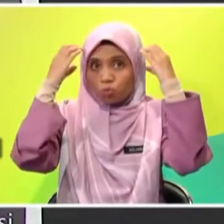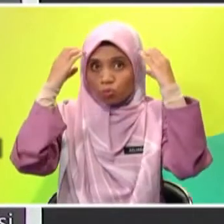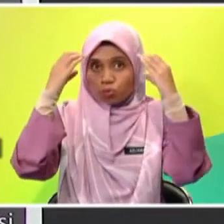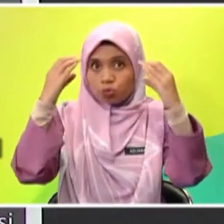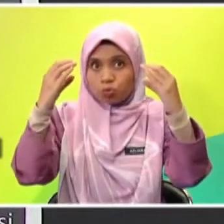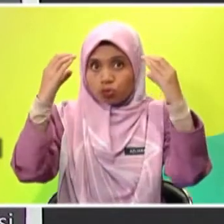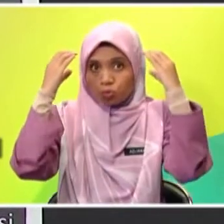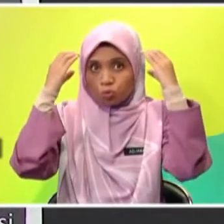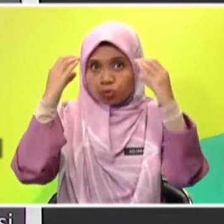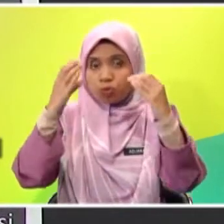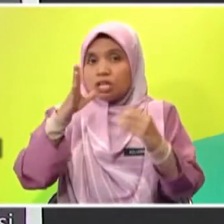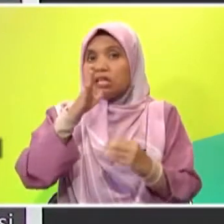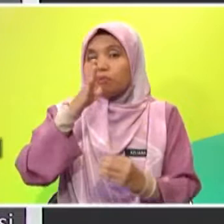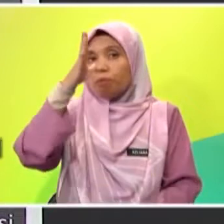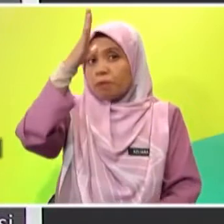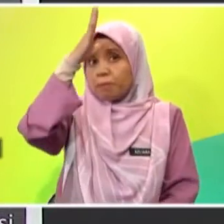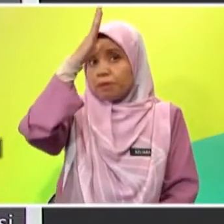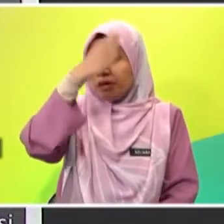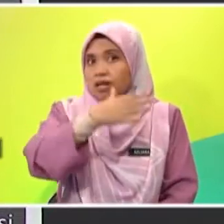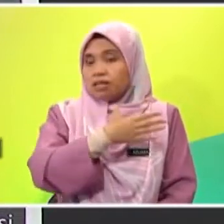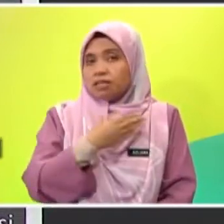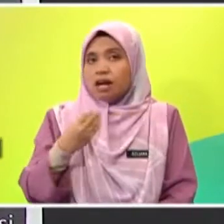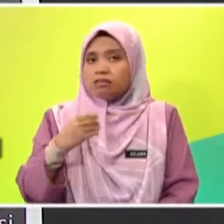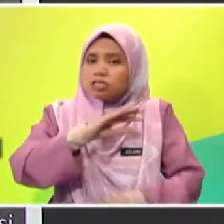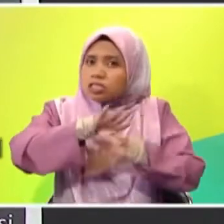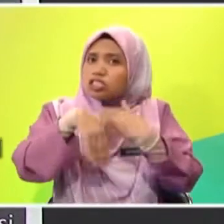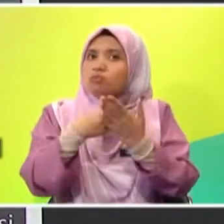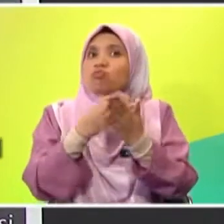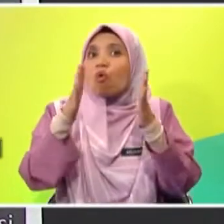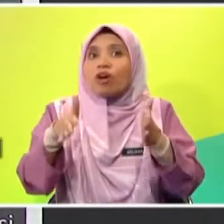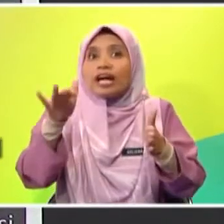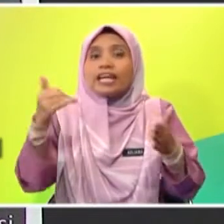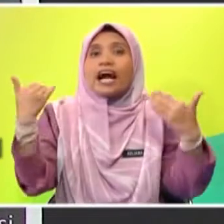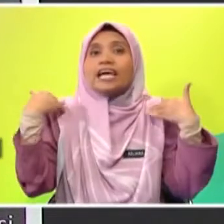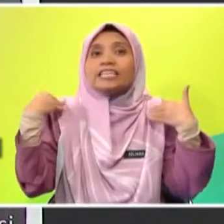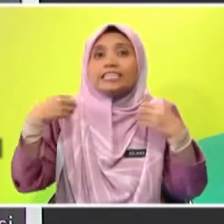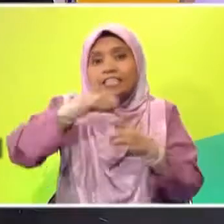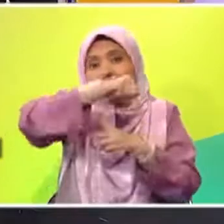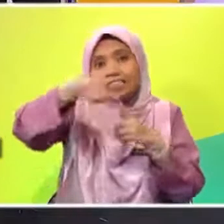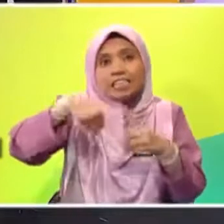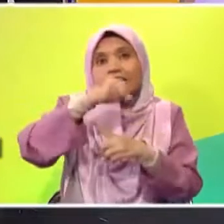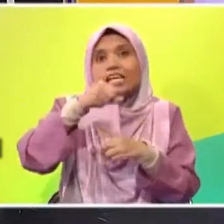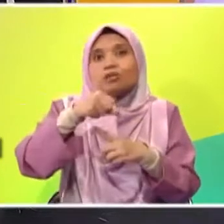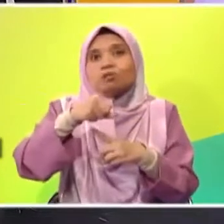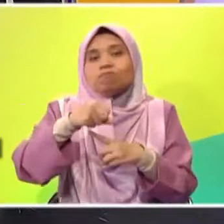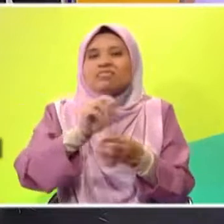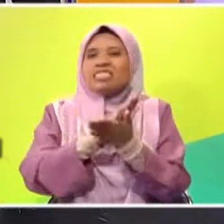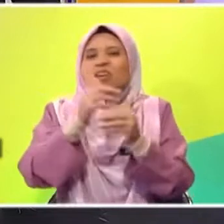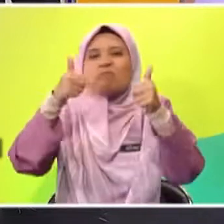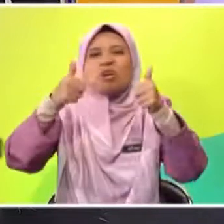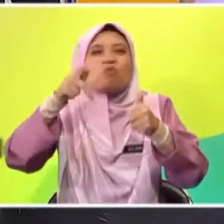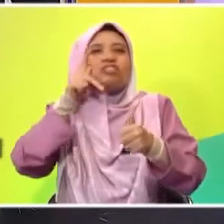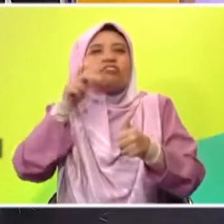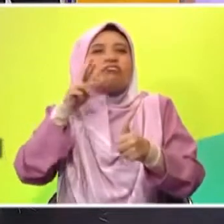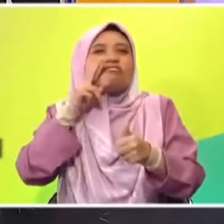Ibu baper dan orang-orang yang berada di sekeliling bagus sangat hebat sekali nakalnya masuknya karena dan